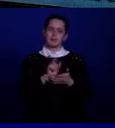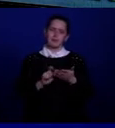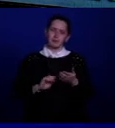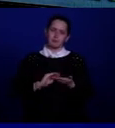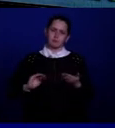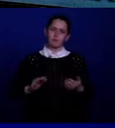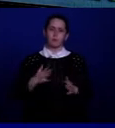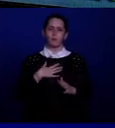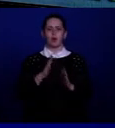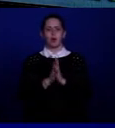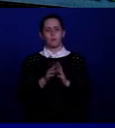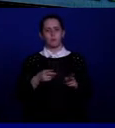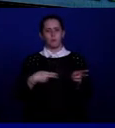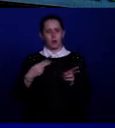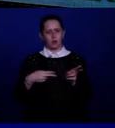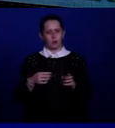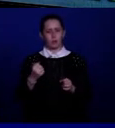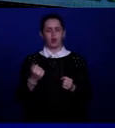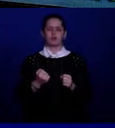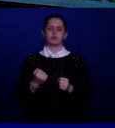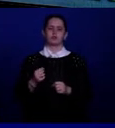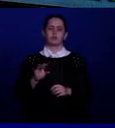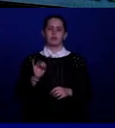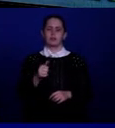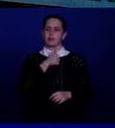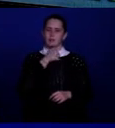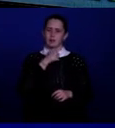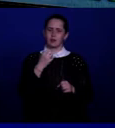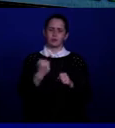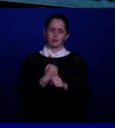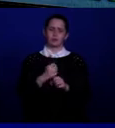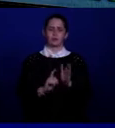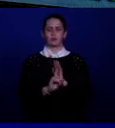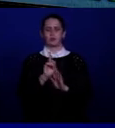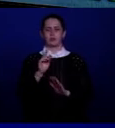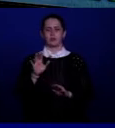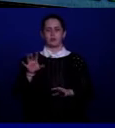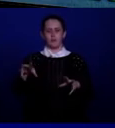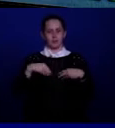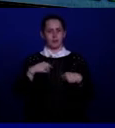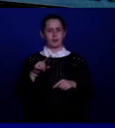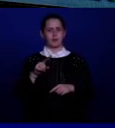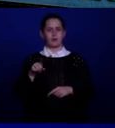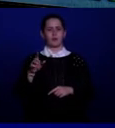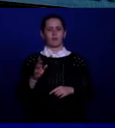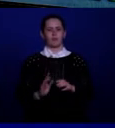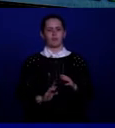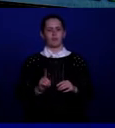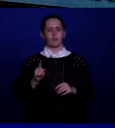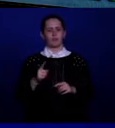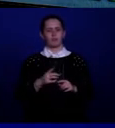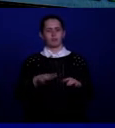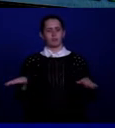сочинять. Мою паровую машину возьмем и с ней испытания снова начнем. Я вместе с тобой высоко